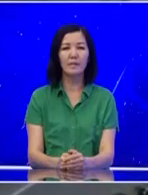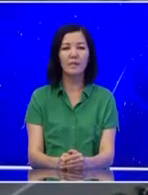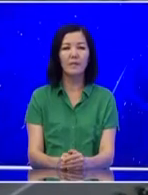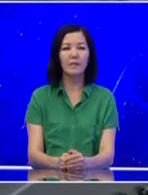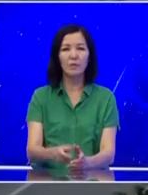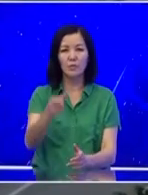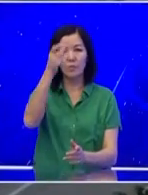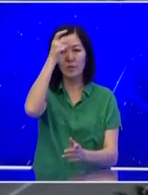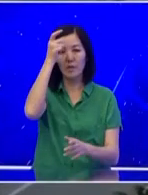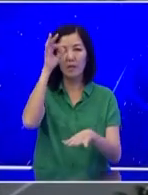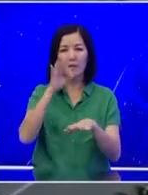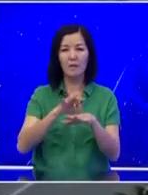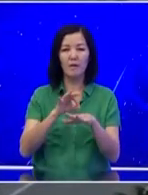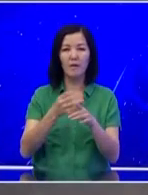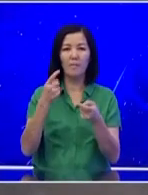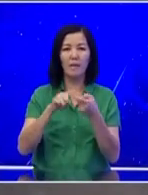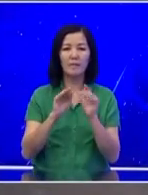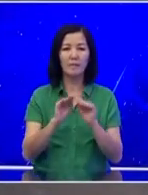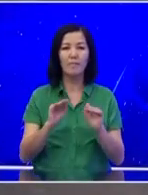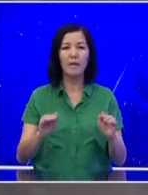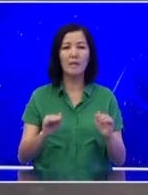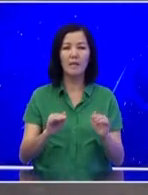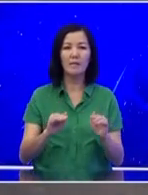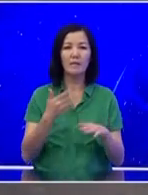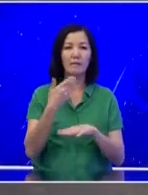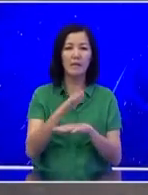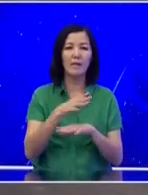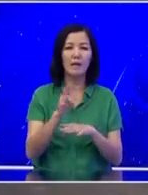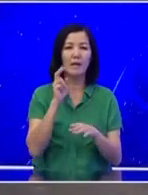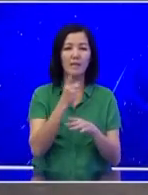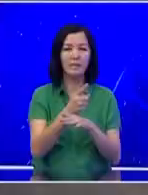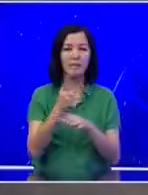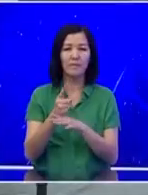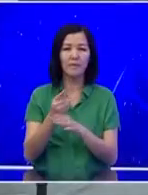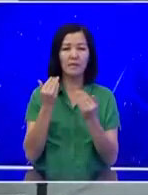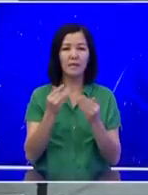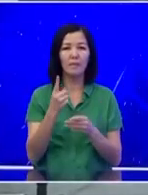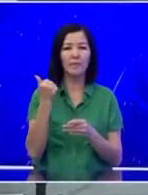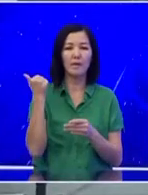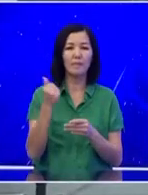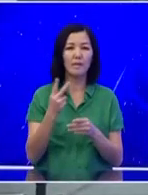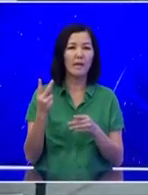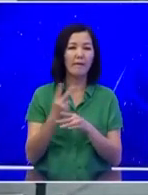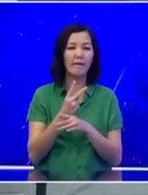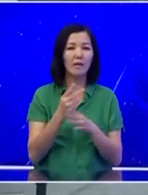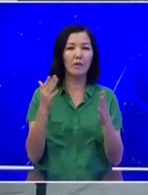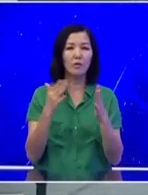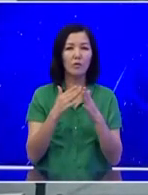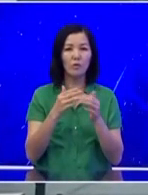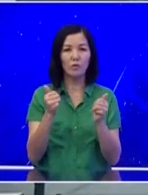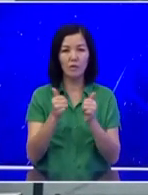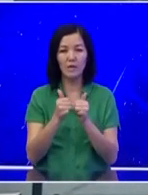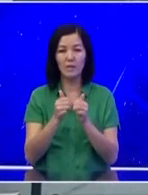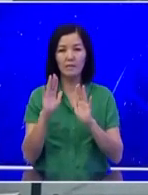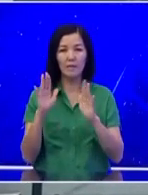Түркияда тәж вирусына байланысты балалардың далаға шығуына тыйым салынды. Жеткіншектер енді аптасына екі рет ғана үйіне таяу